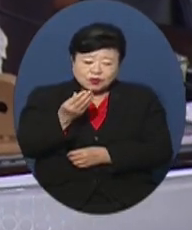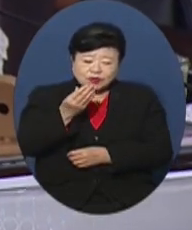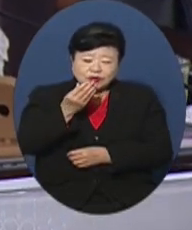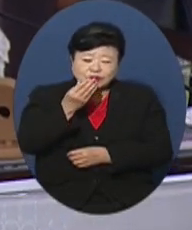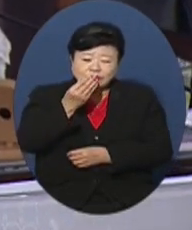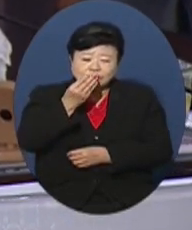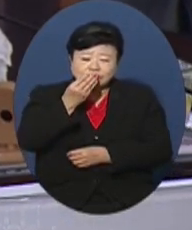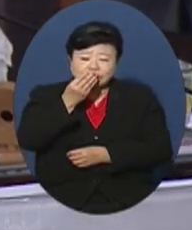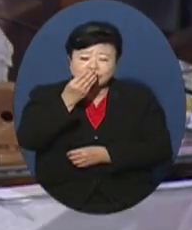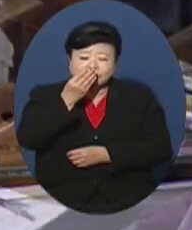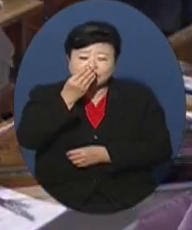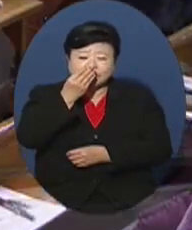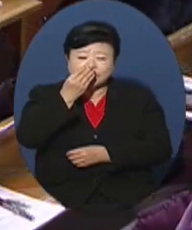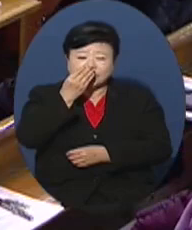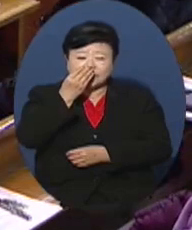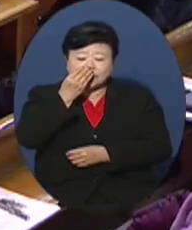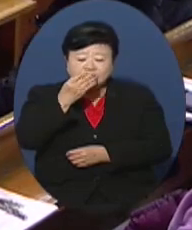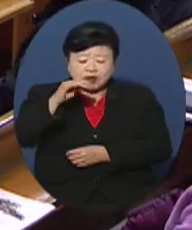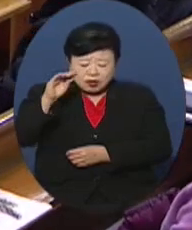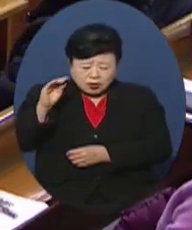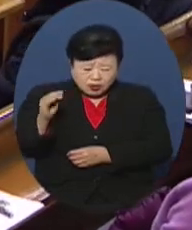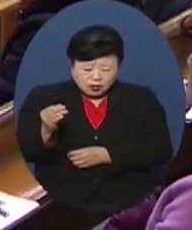없고